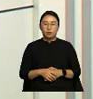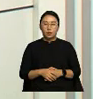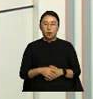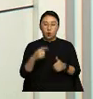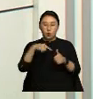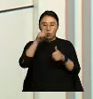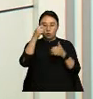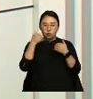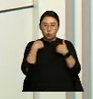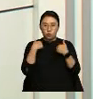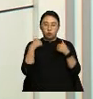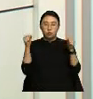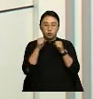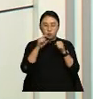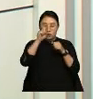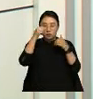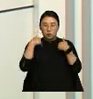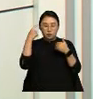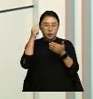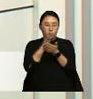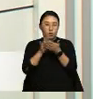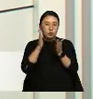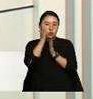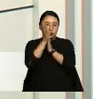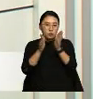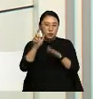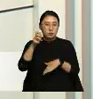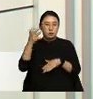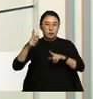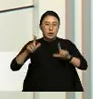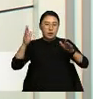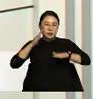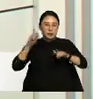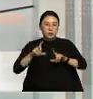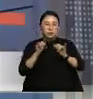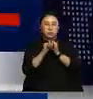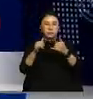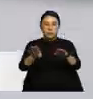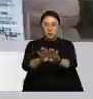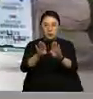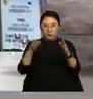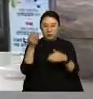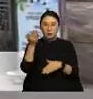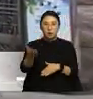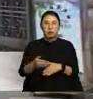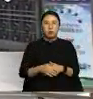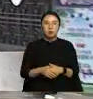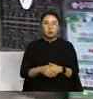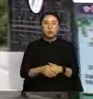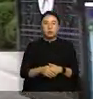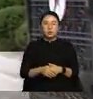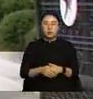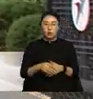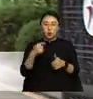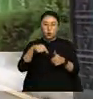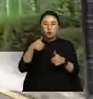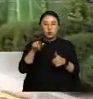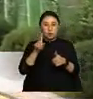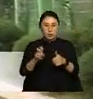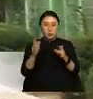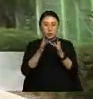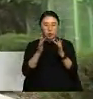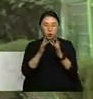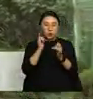경기도교육청이 북부청사 평화의 수프 18일 학생과 시민에게 개방 합니다 이재정 교육감은